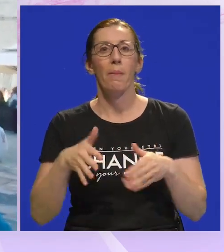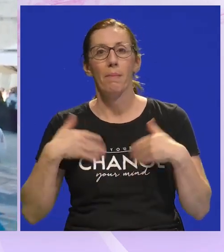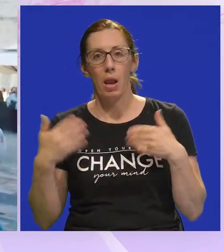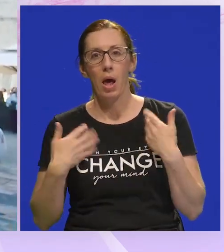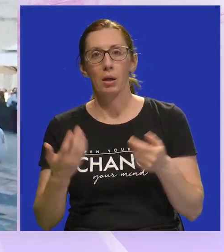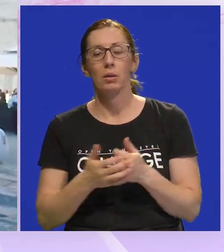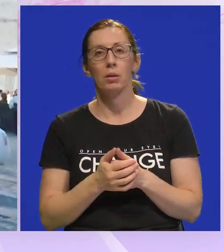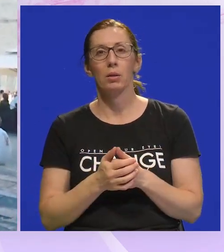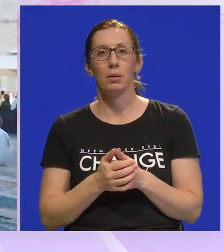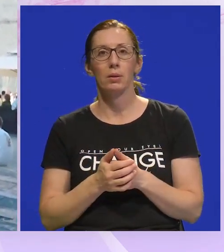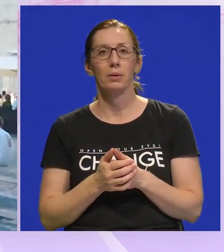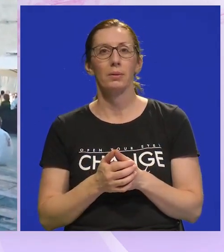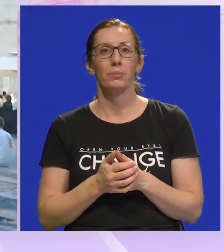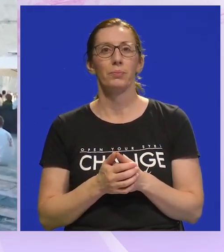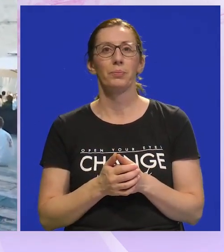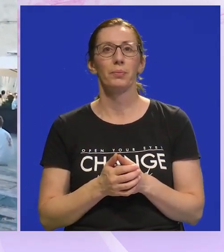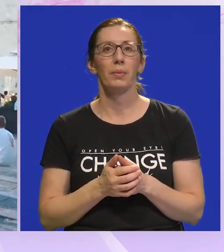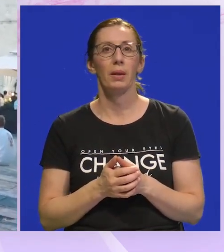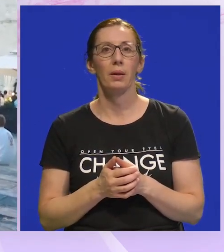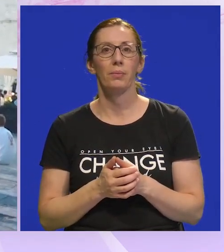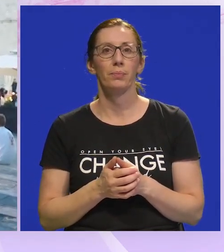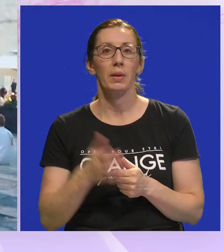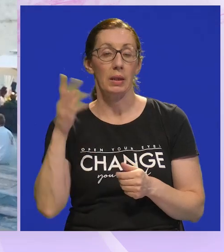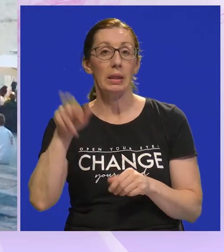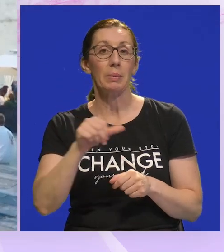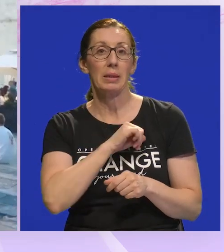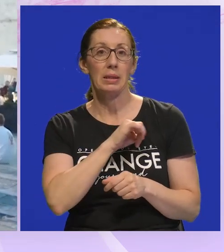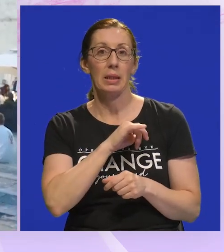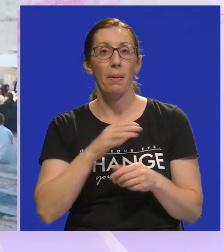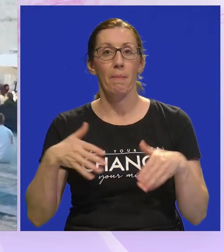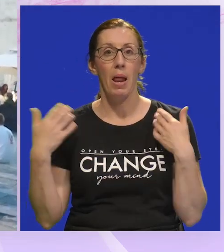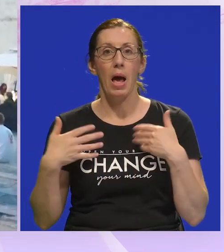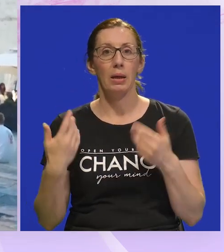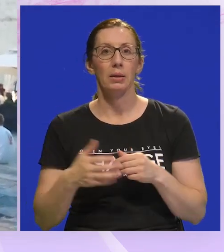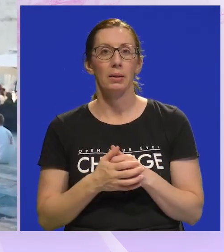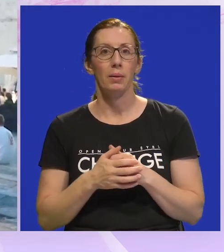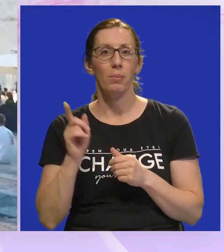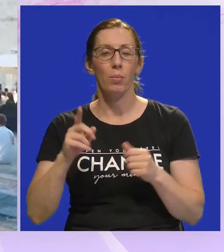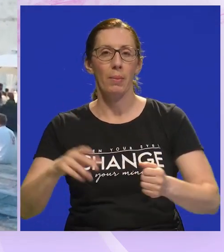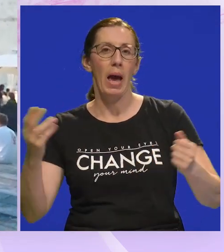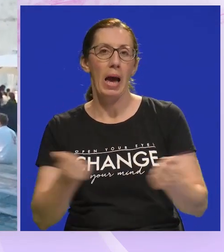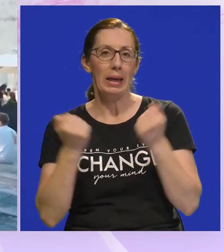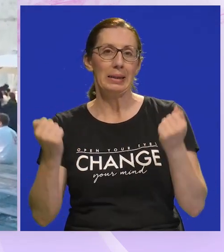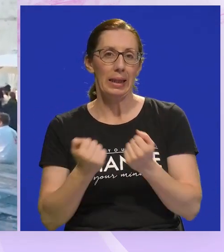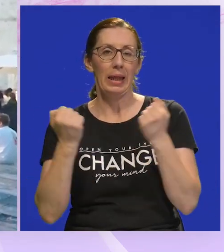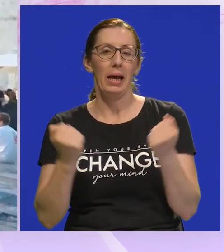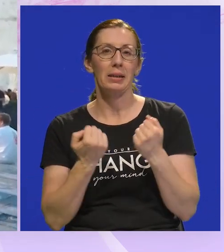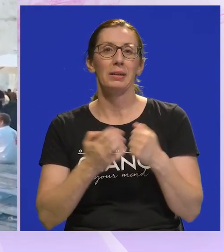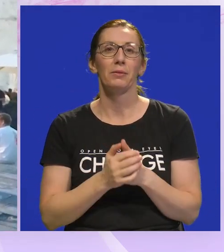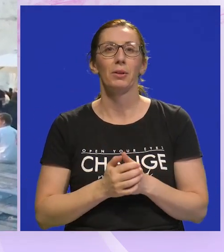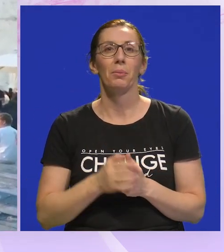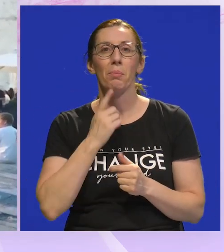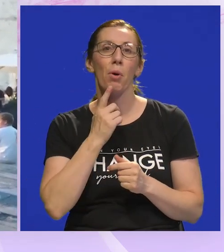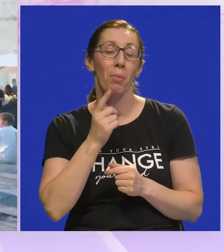I mlade, o, da pače. Imali zainteresirani mladi? Pa moramo ih malo animirati